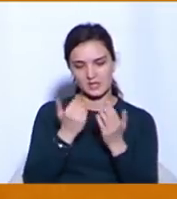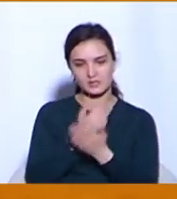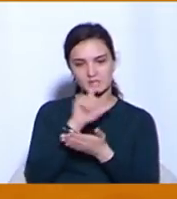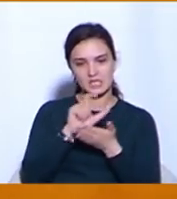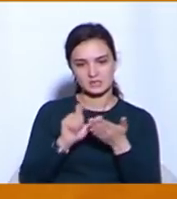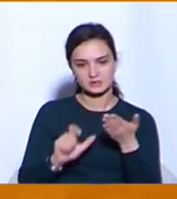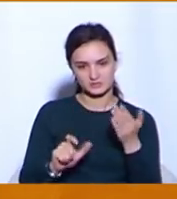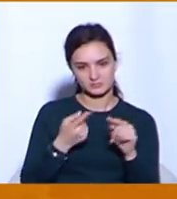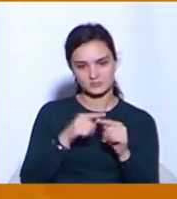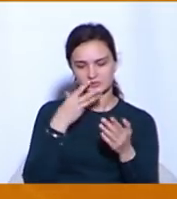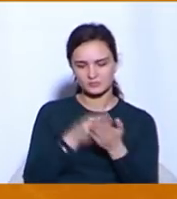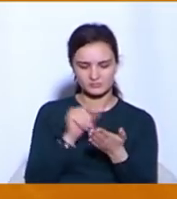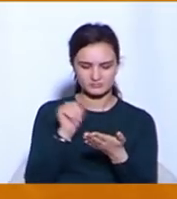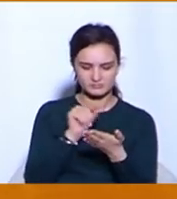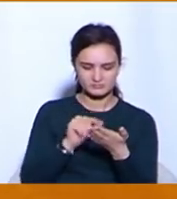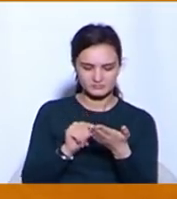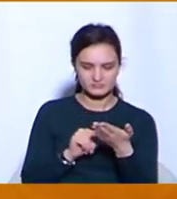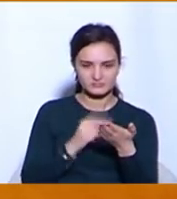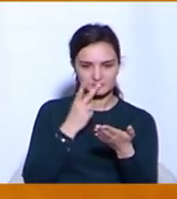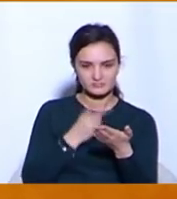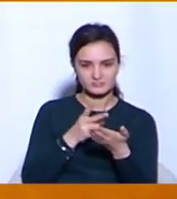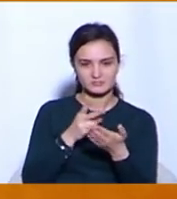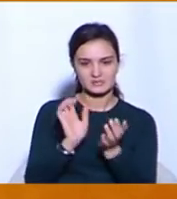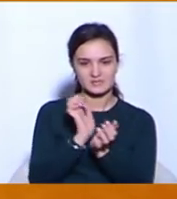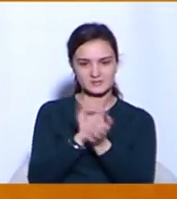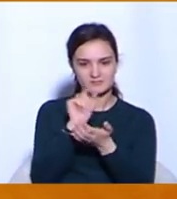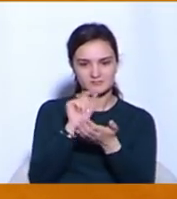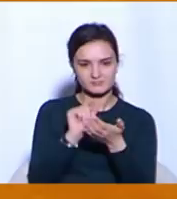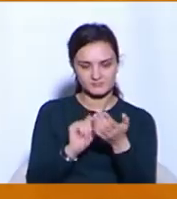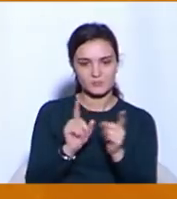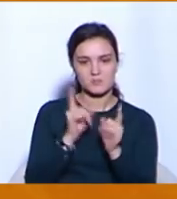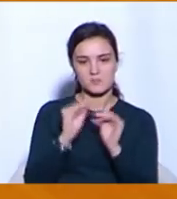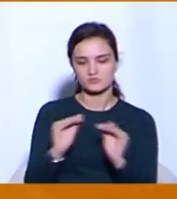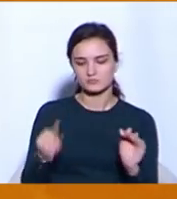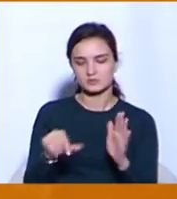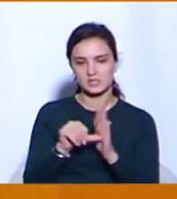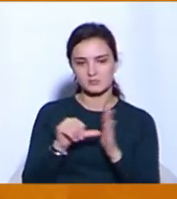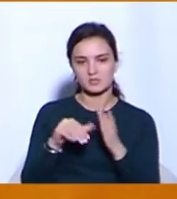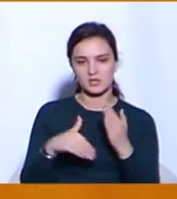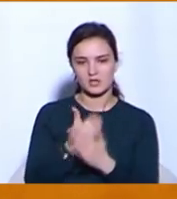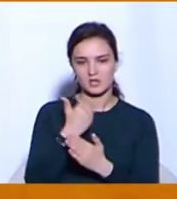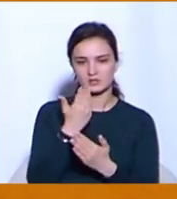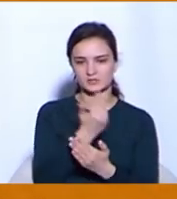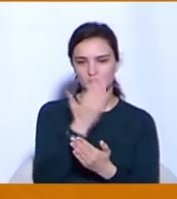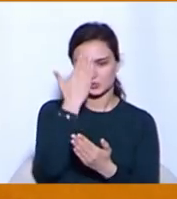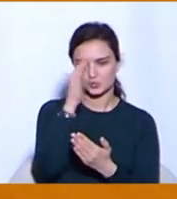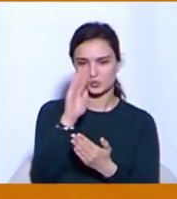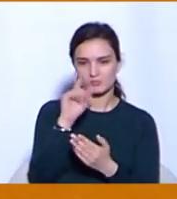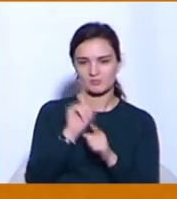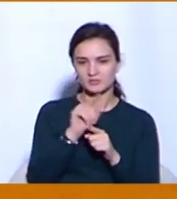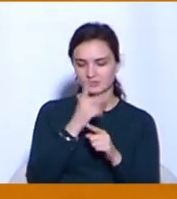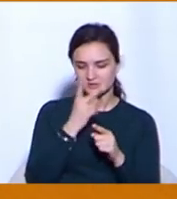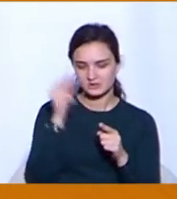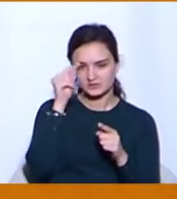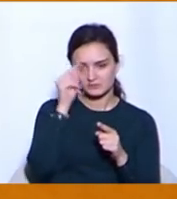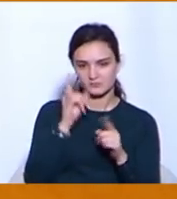ლექსები, ამოხსენით თავსატეხები და კროსვორდები, დაეხმარეთ პატარებს ახალი ანუ თქვენთვის უცნობი სასწავლო